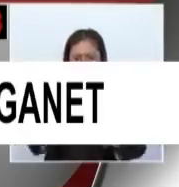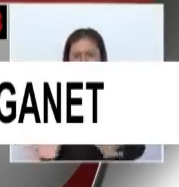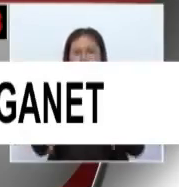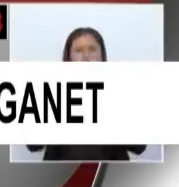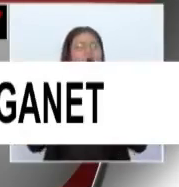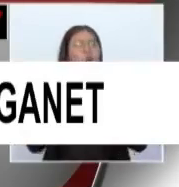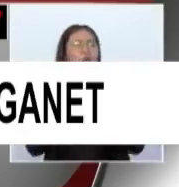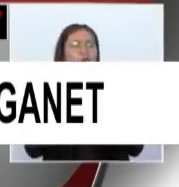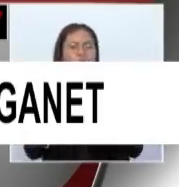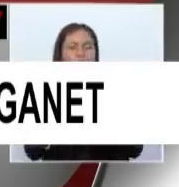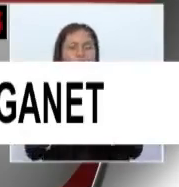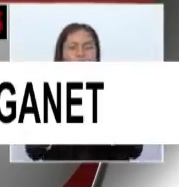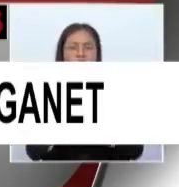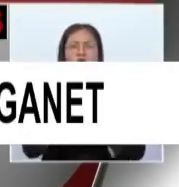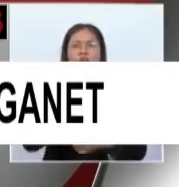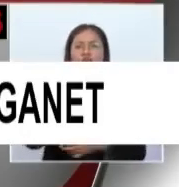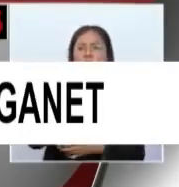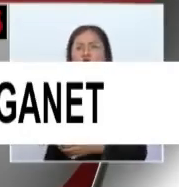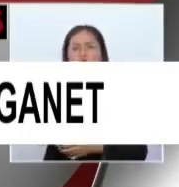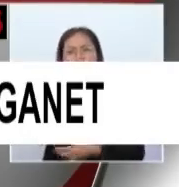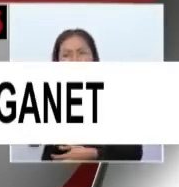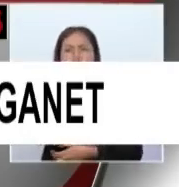Jadi tidak hanya omon-omon-omon.